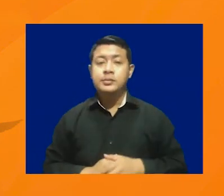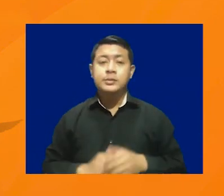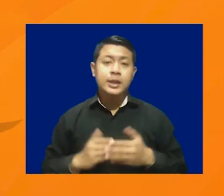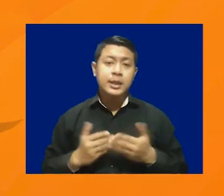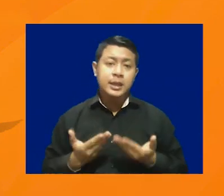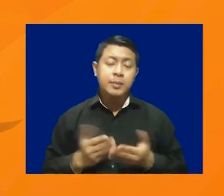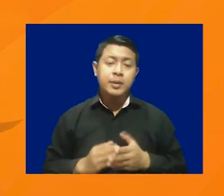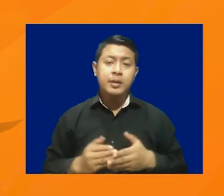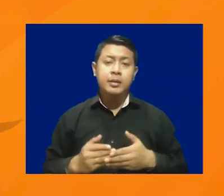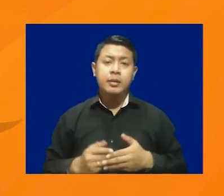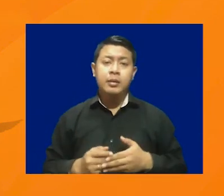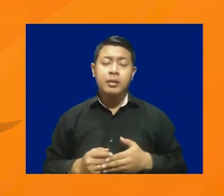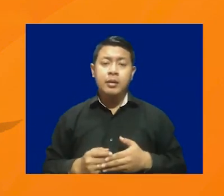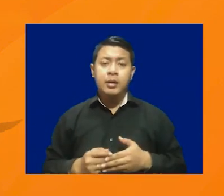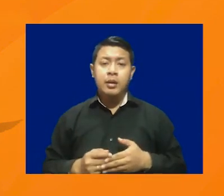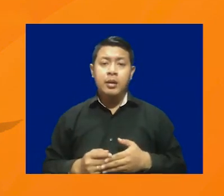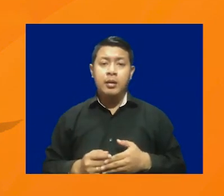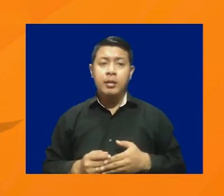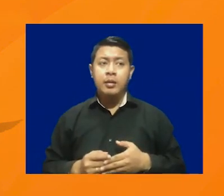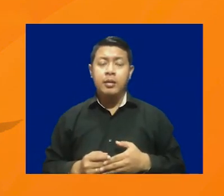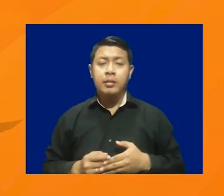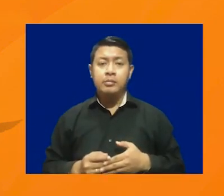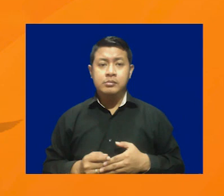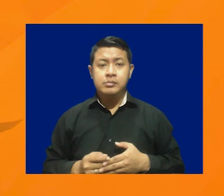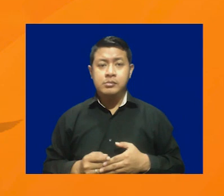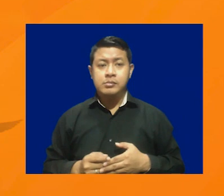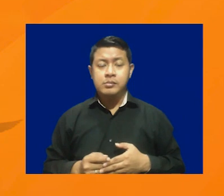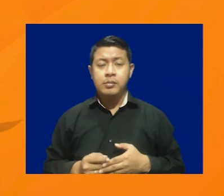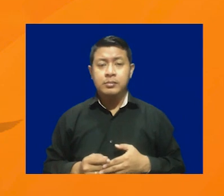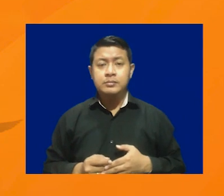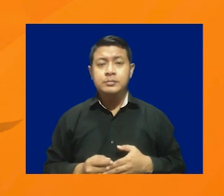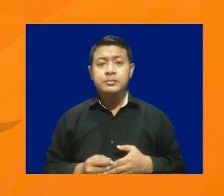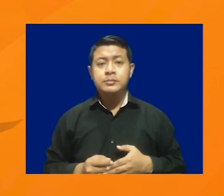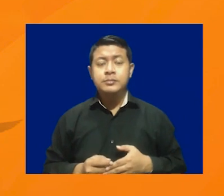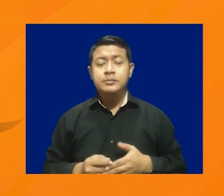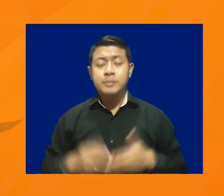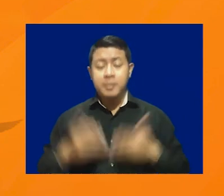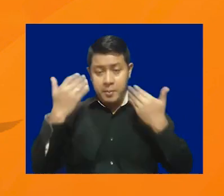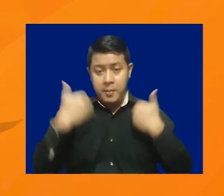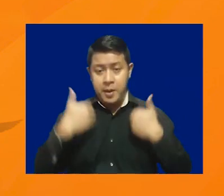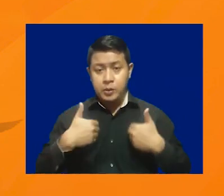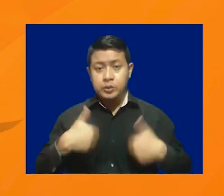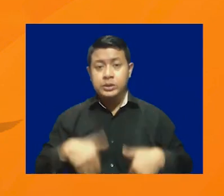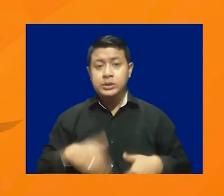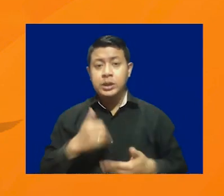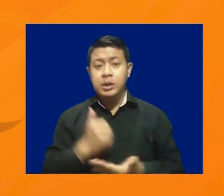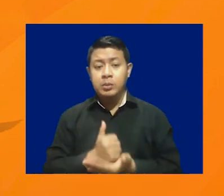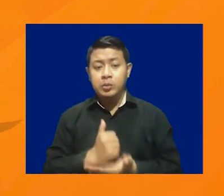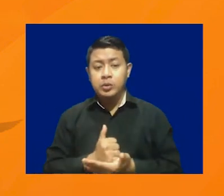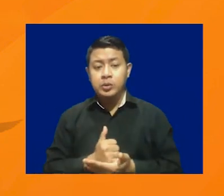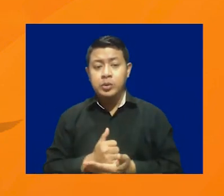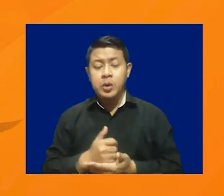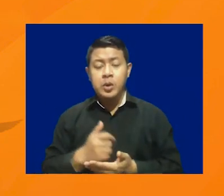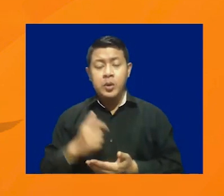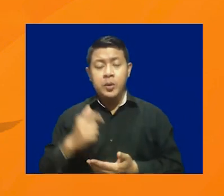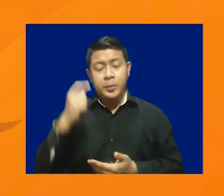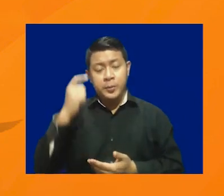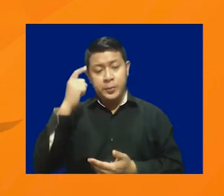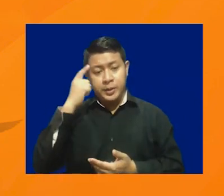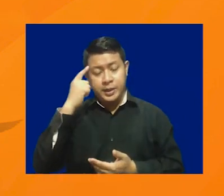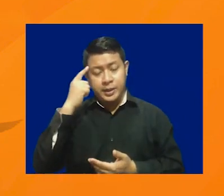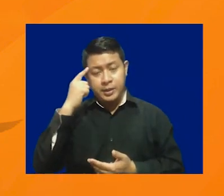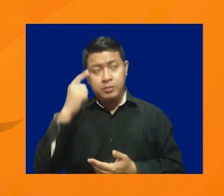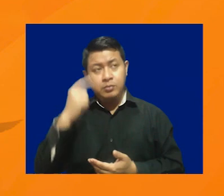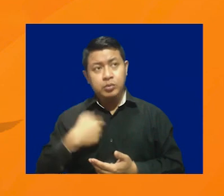dan papan. Tetapi manusia tidak hanya dari jasmania saja, tapi juga